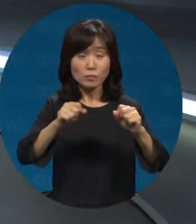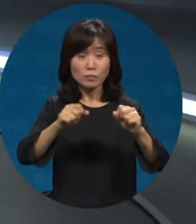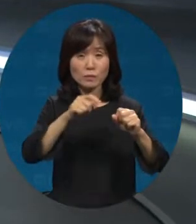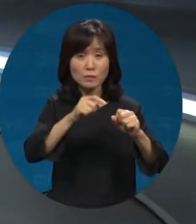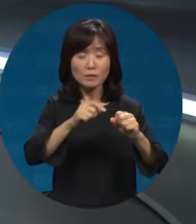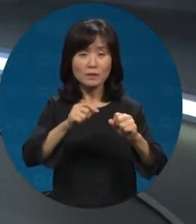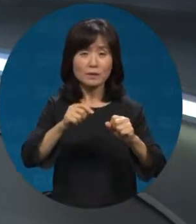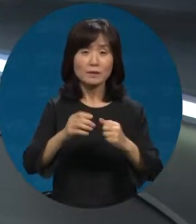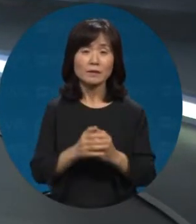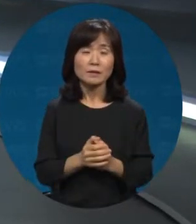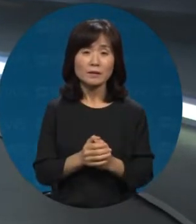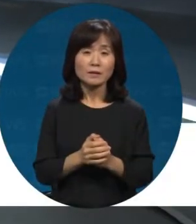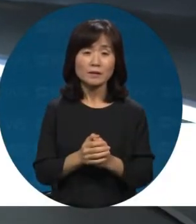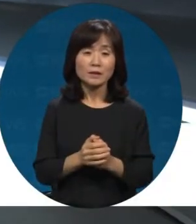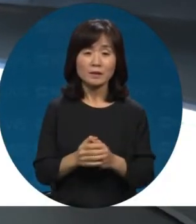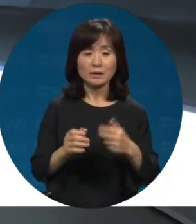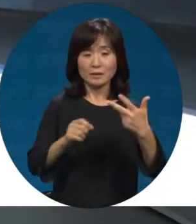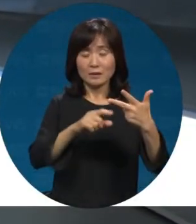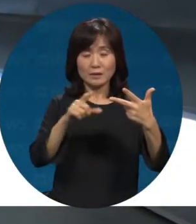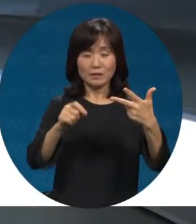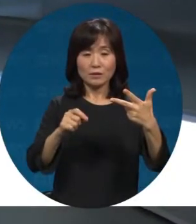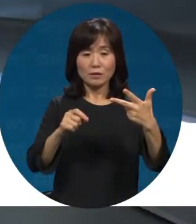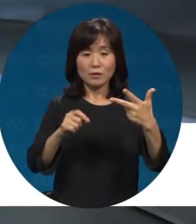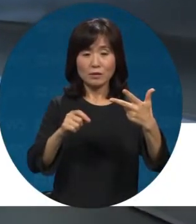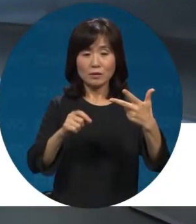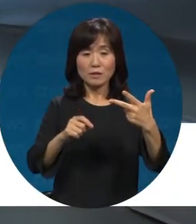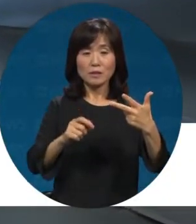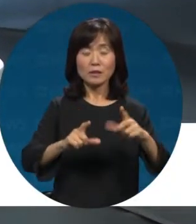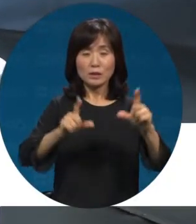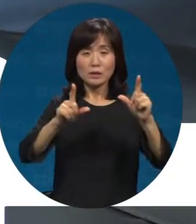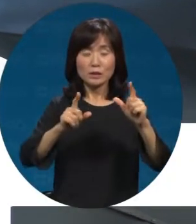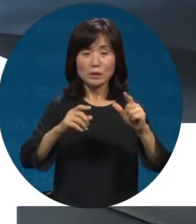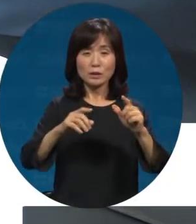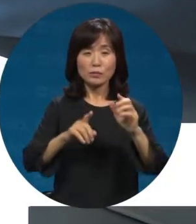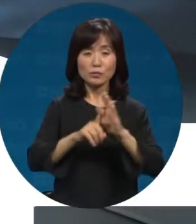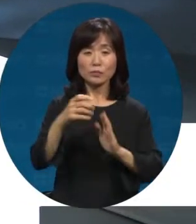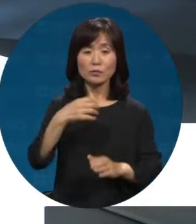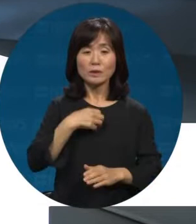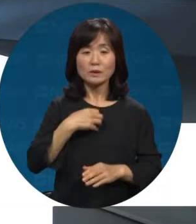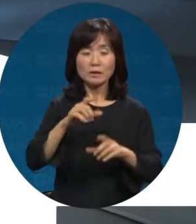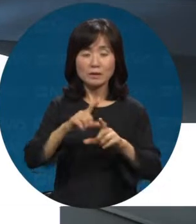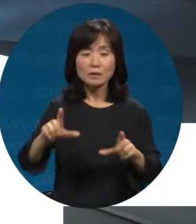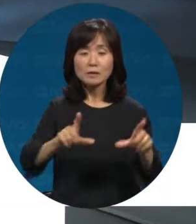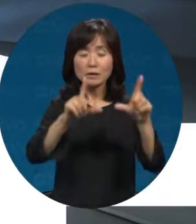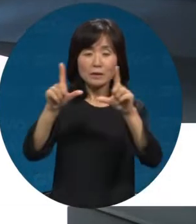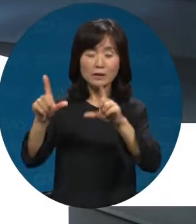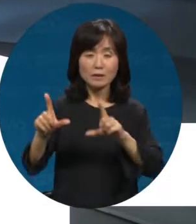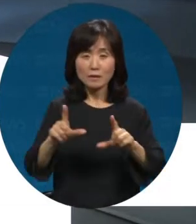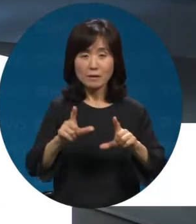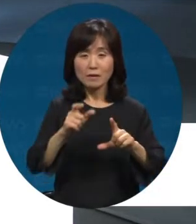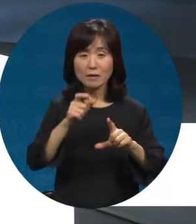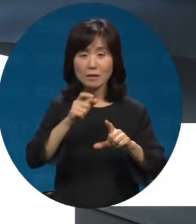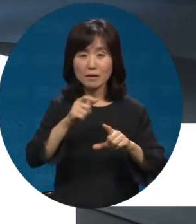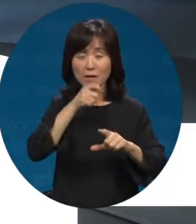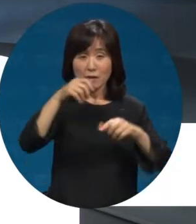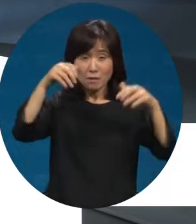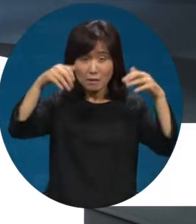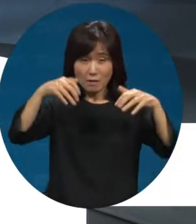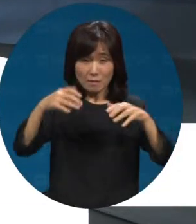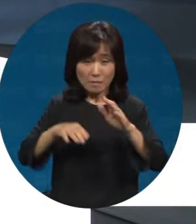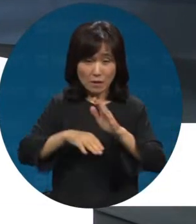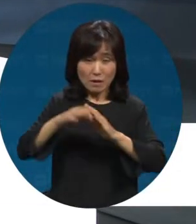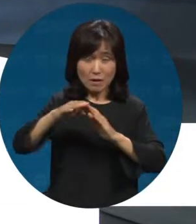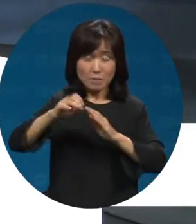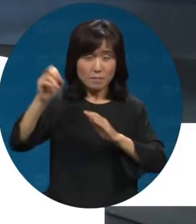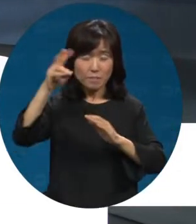지속적으로 하고 있습니다 지난 7월에는요 기후위기 일상의 재난이라는 보고서를 발표했는데 어떤 내용을 담고